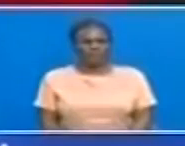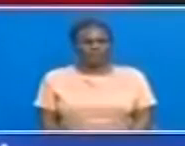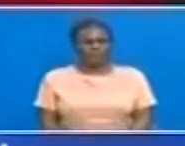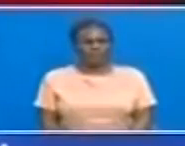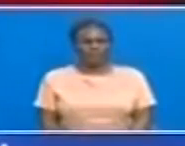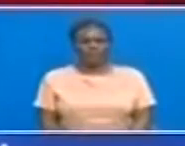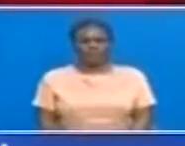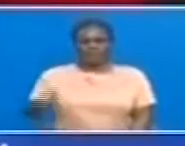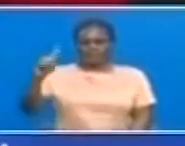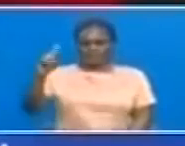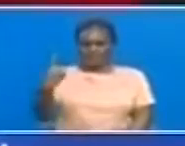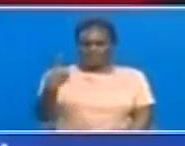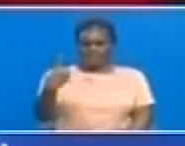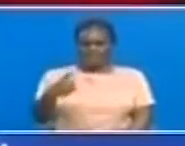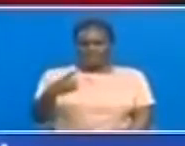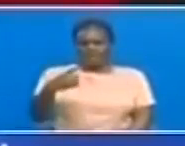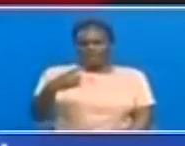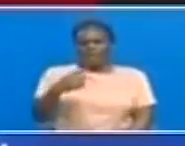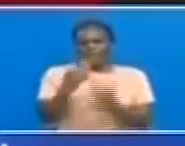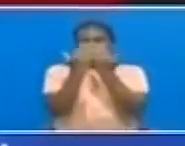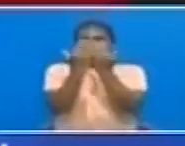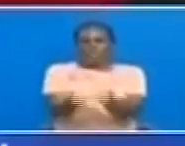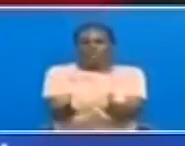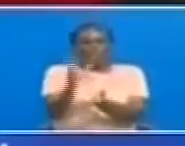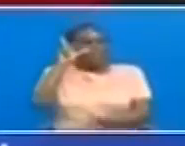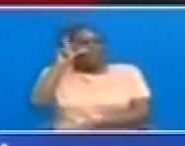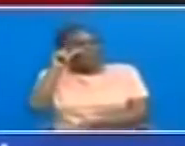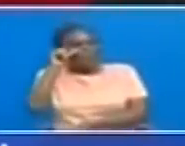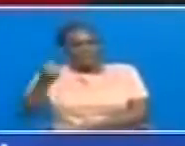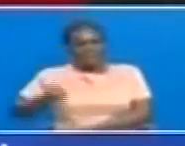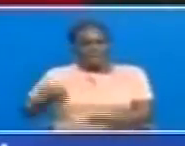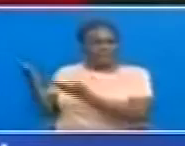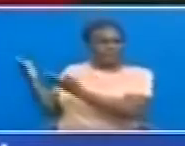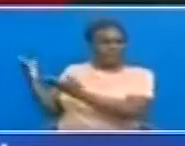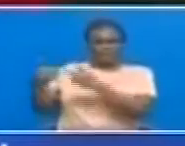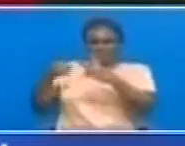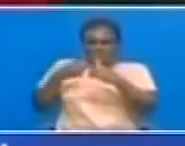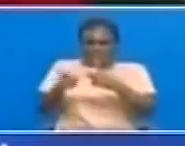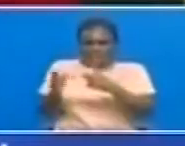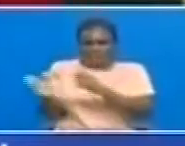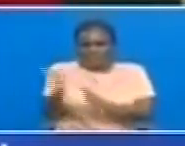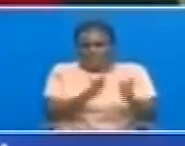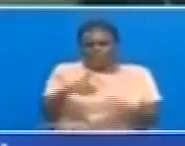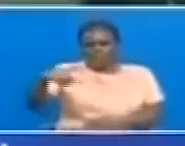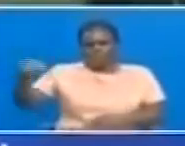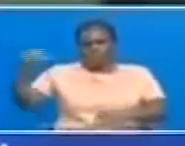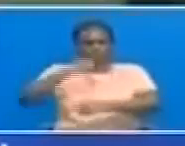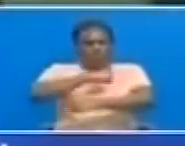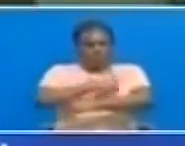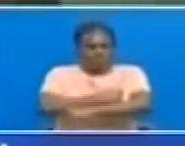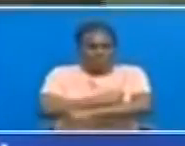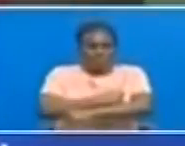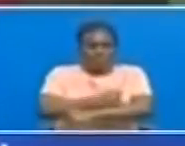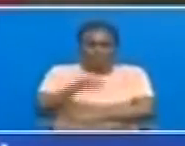Ni jimbi la kwanza eneo la Likoni, Mombasa. Emily Juma tayari ameanza pilka pilka za kujiandaa kwenda shuleni. Ni